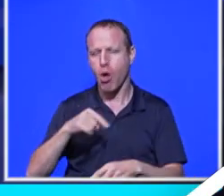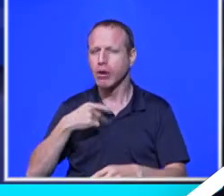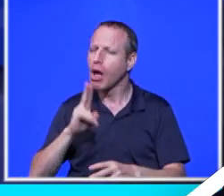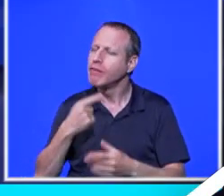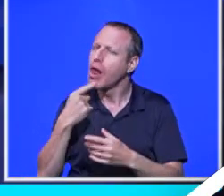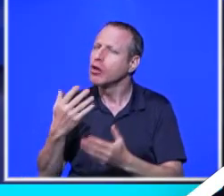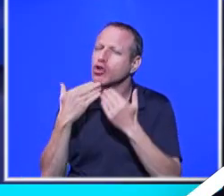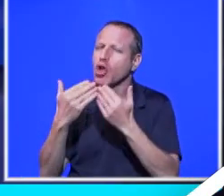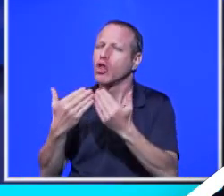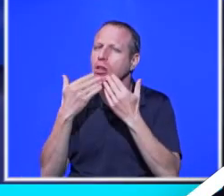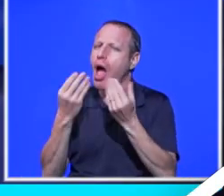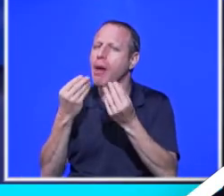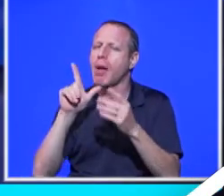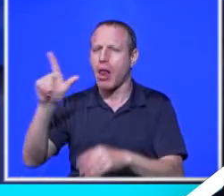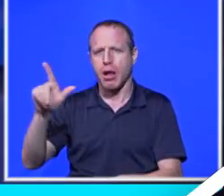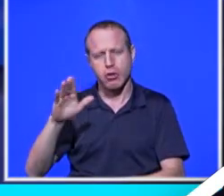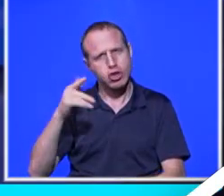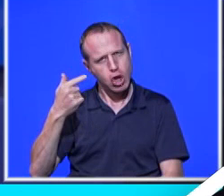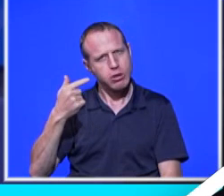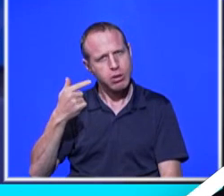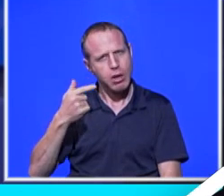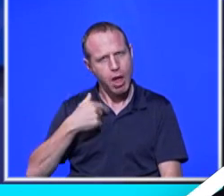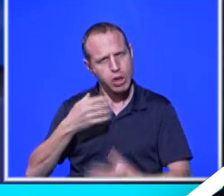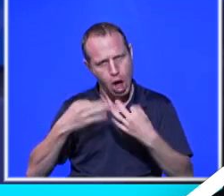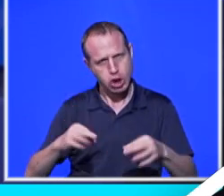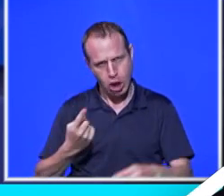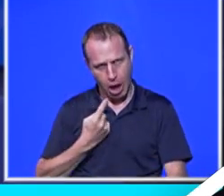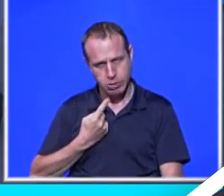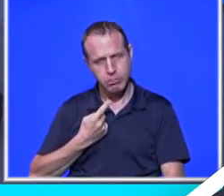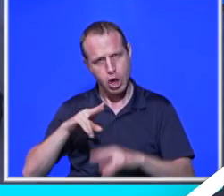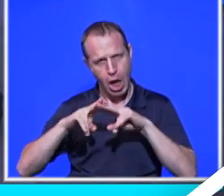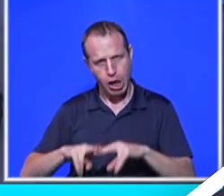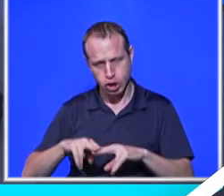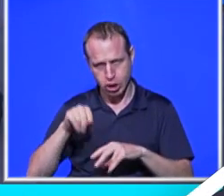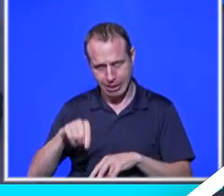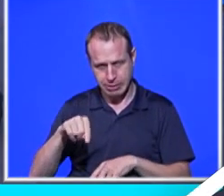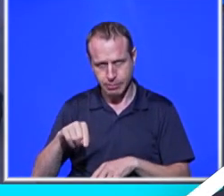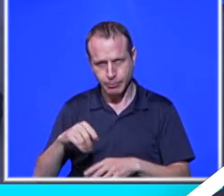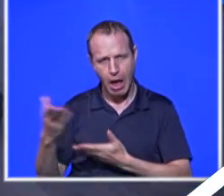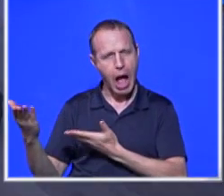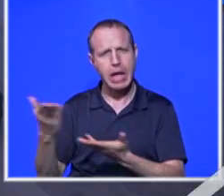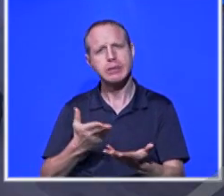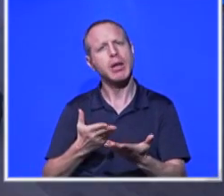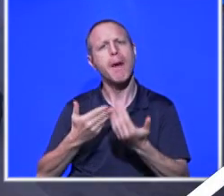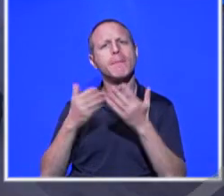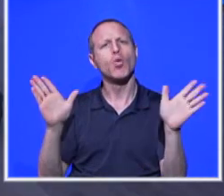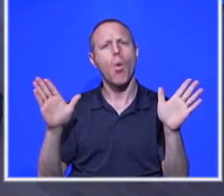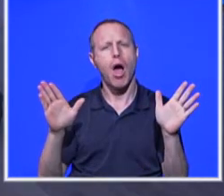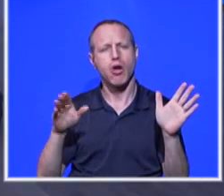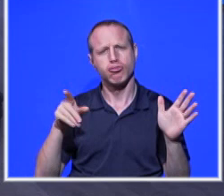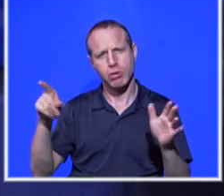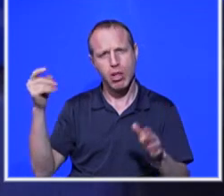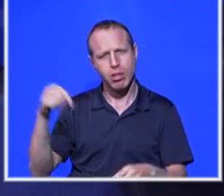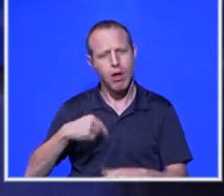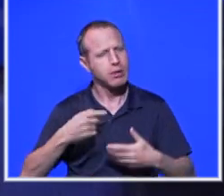להגיד תודה רבה לך, ג'וני, אני ארשה לעצמי להשאיר את זה כהזמנה פתוחה, שתבוא שוב. שנות